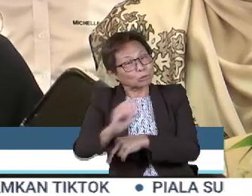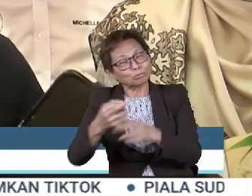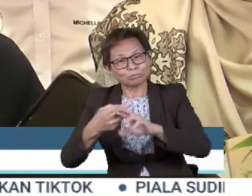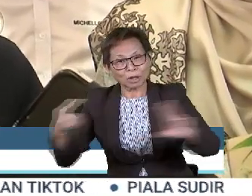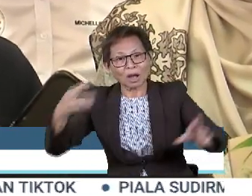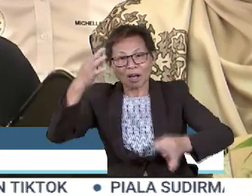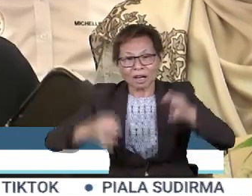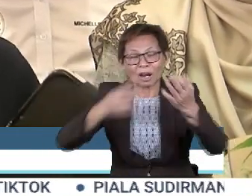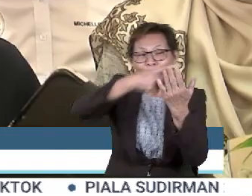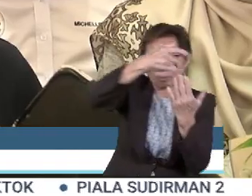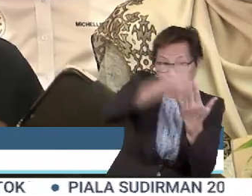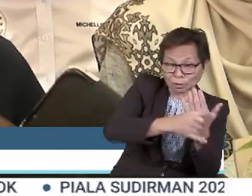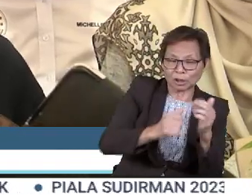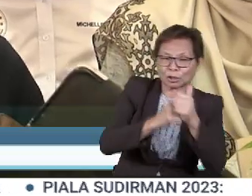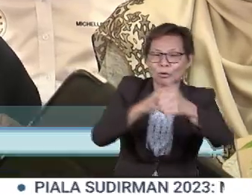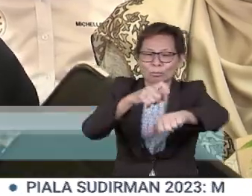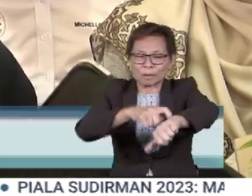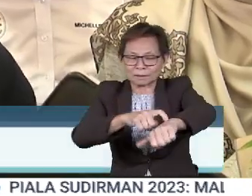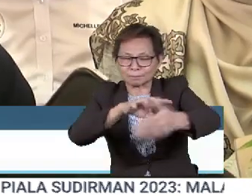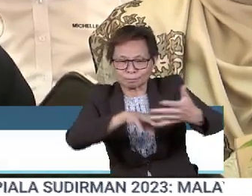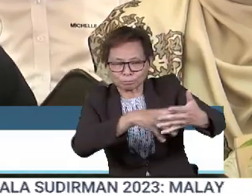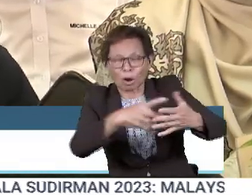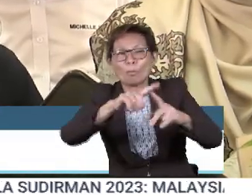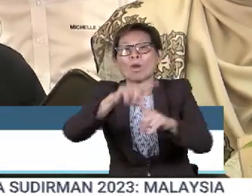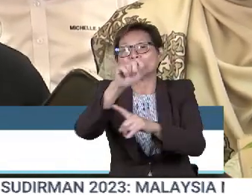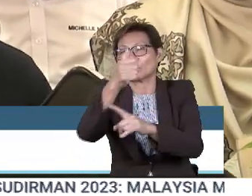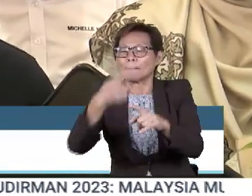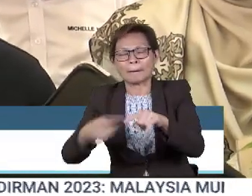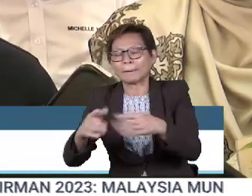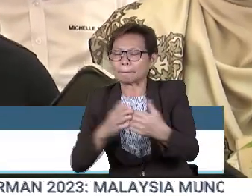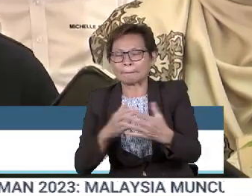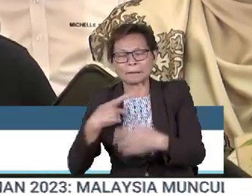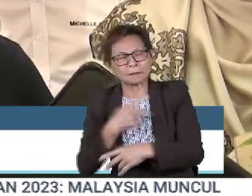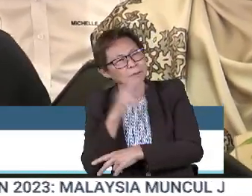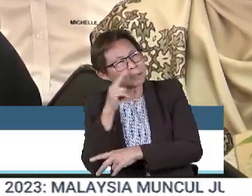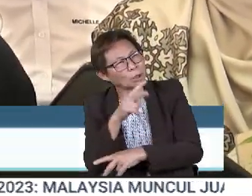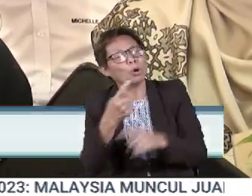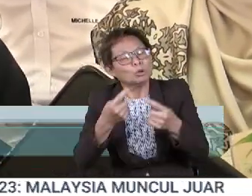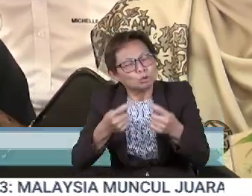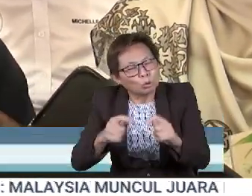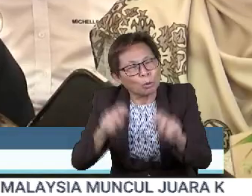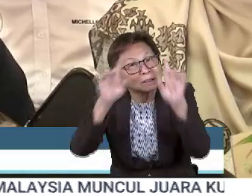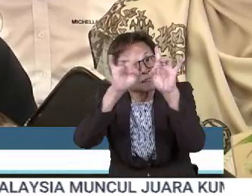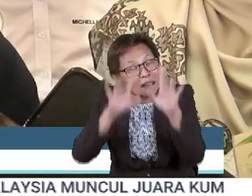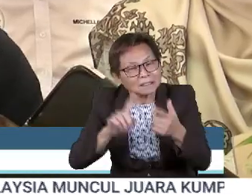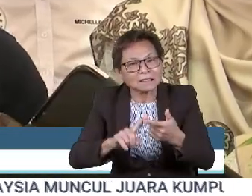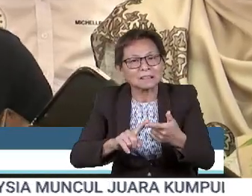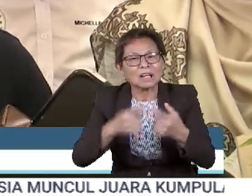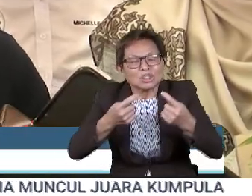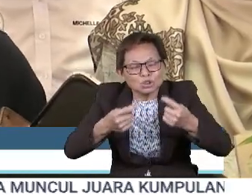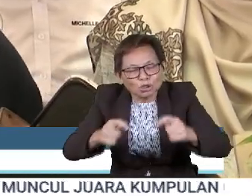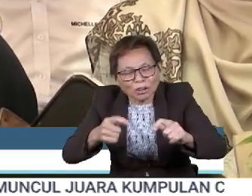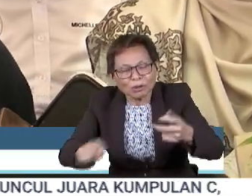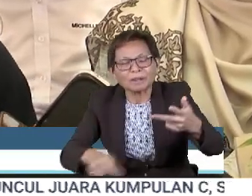Kalau projek ini insyaAllah kalau ikut schedulnya bulan 10, tapi kita akan tengok juga sebab dia akan melibatkan testing, dia akan melibatkan simulasi dan